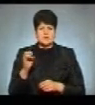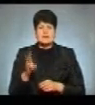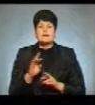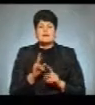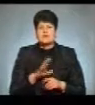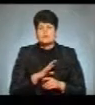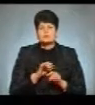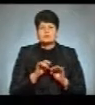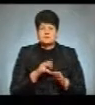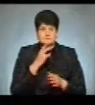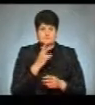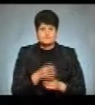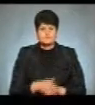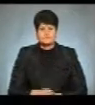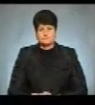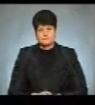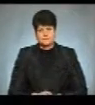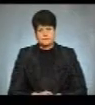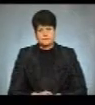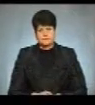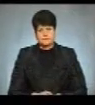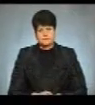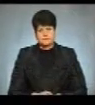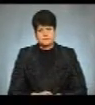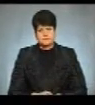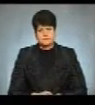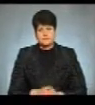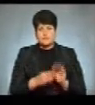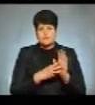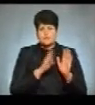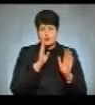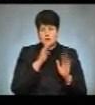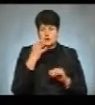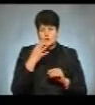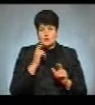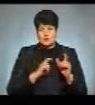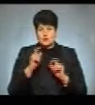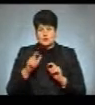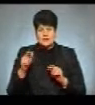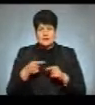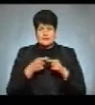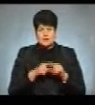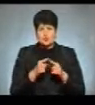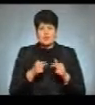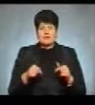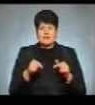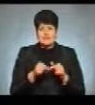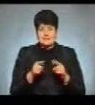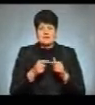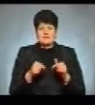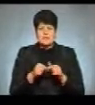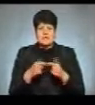відбувався процес, бачила Світлана Лазорик. Від 8 ранку 40 студентів технологічного відділення та